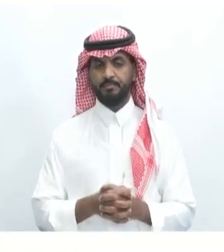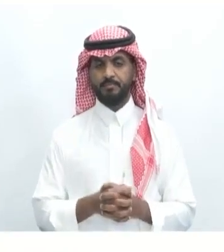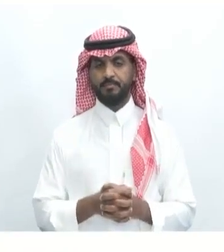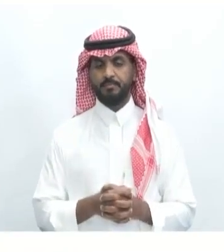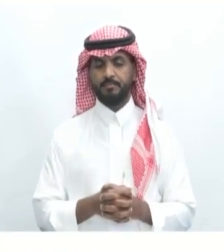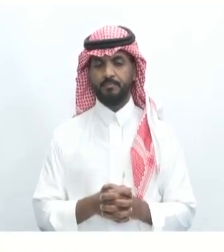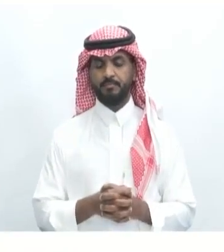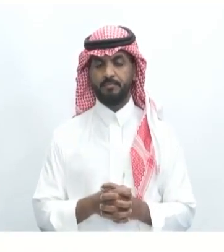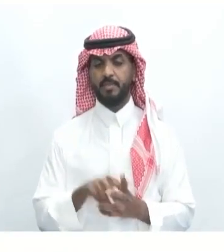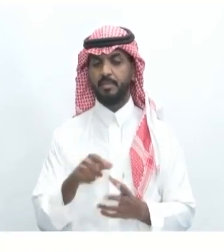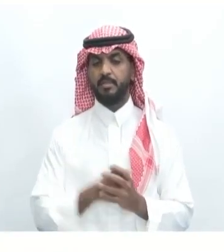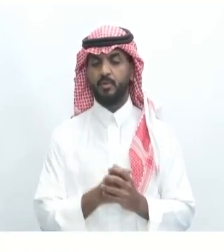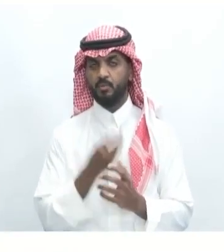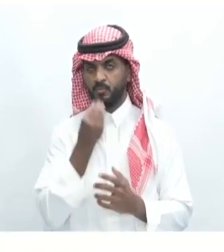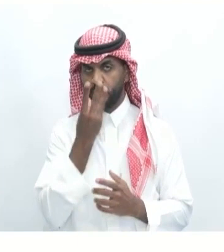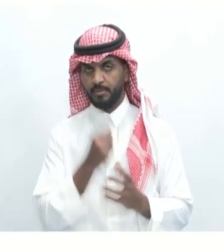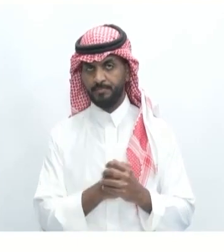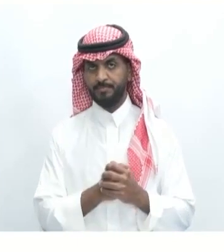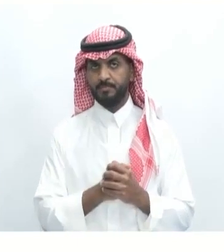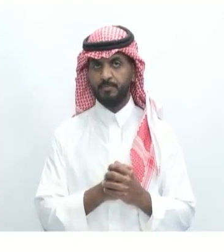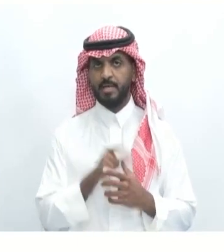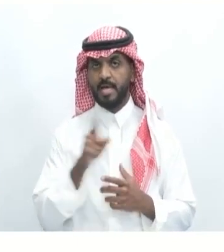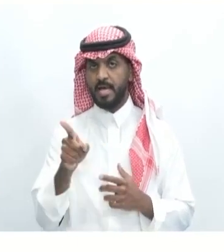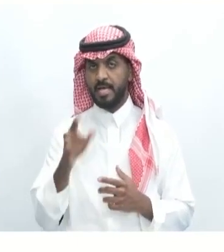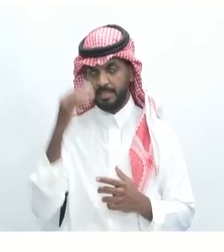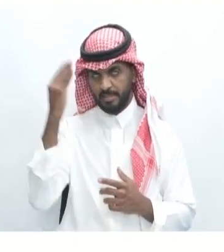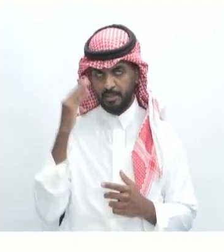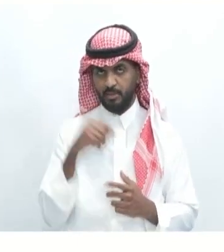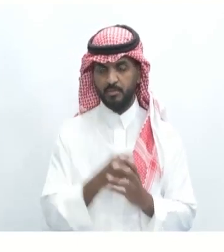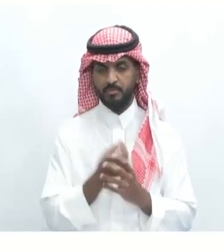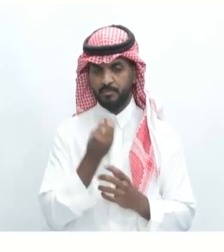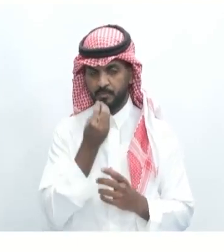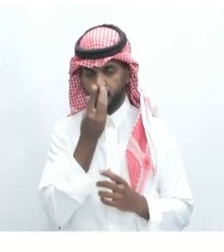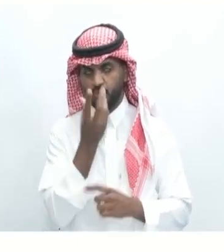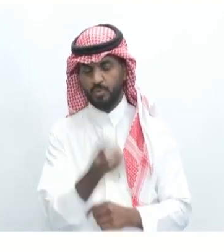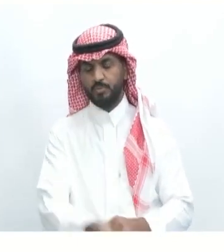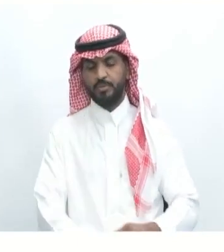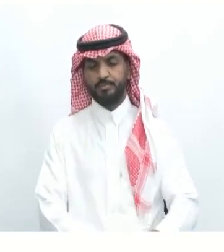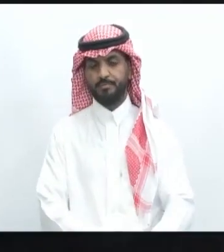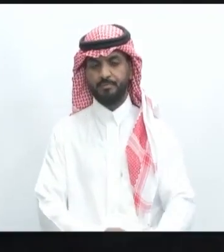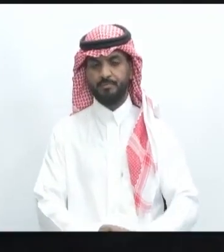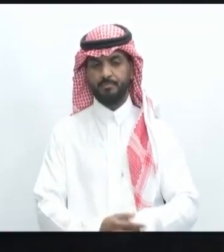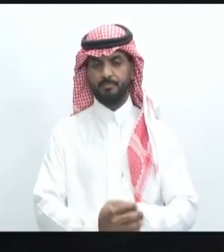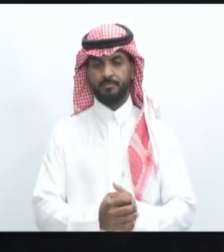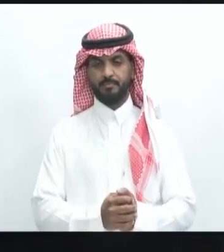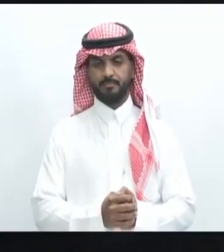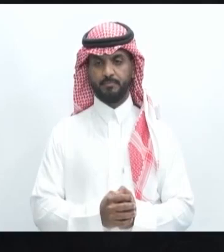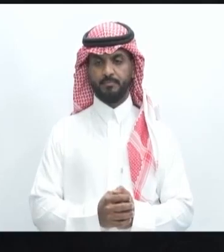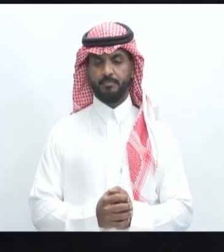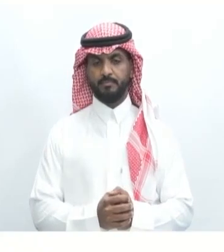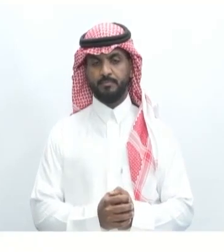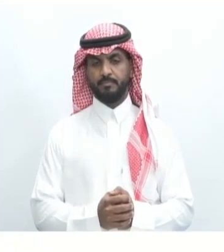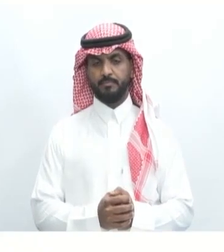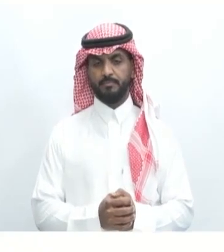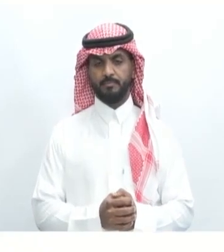احسنتم ممتاز لدينا صوره ماذا الورده فاقول هذه ماذا هذه ورده ايضا